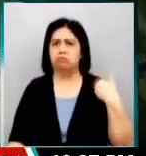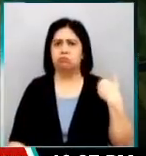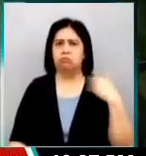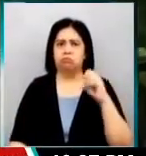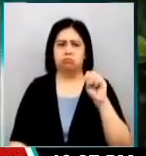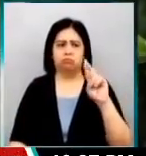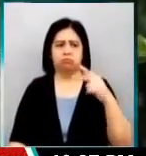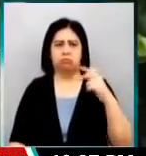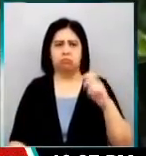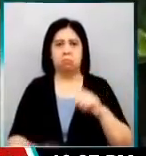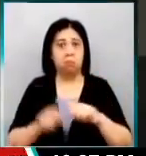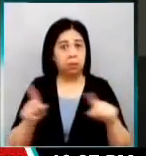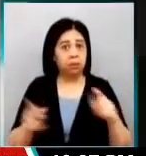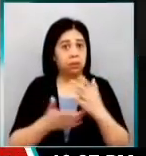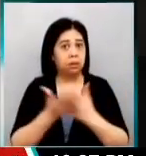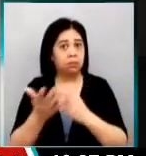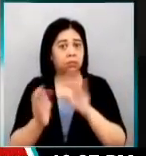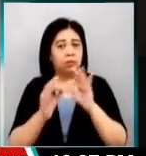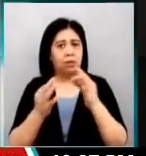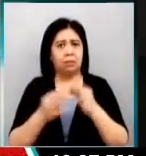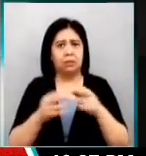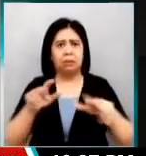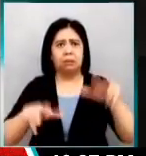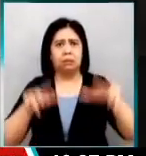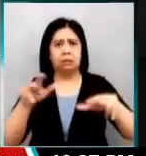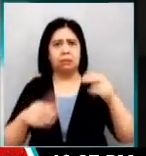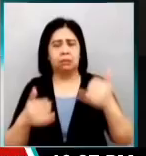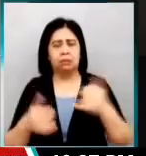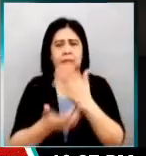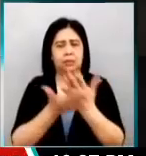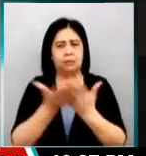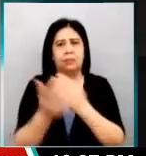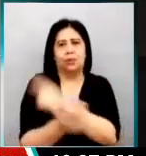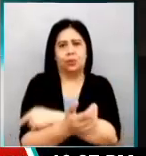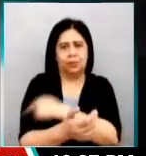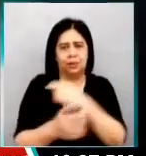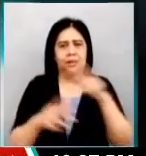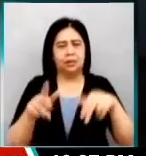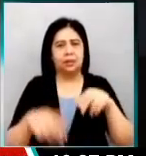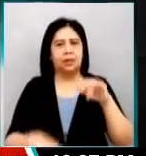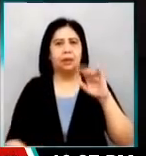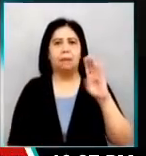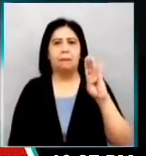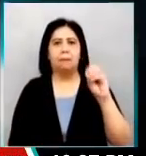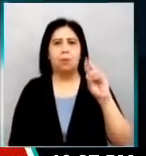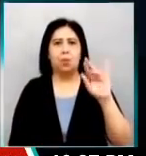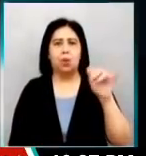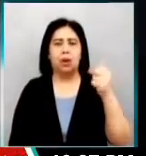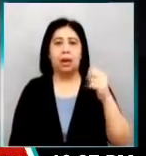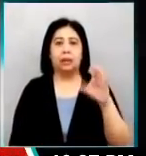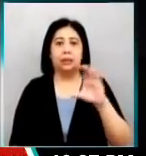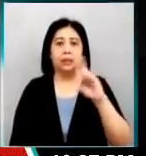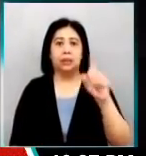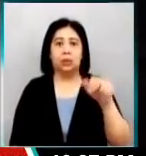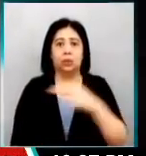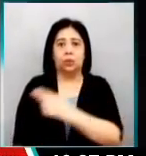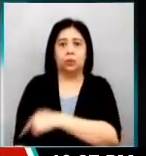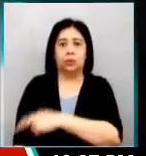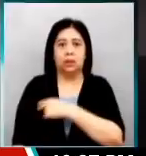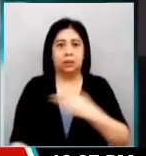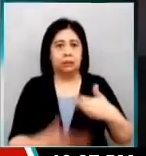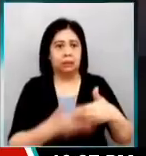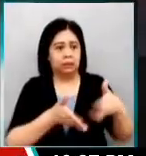ospital, hindi na magkandaw gaga. Ang mga pasyente ng JR Borja General Hospital sa Cagayan de Oro City, sa tabing kalsada na